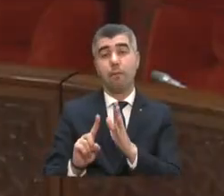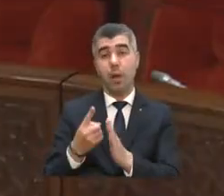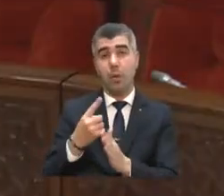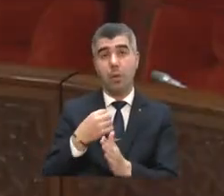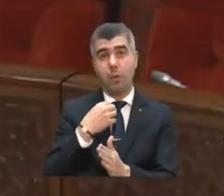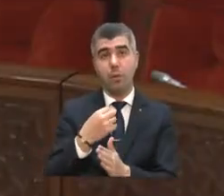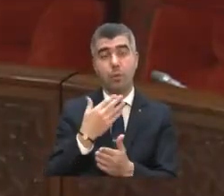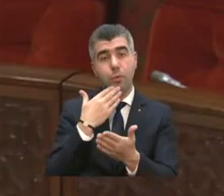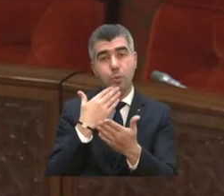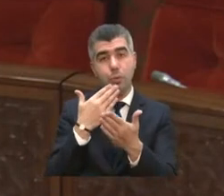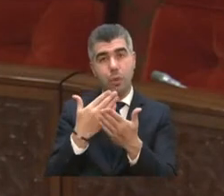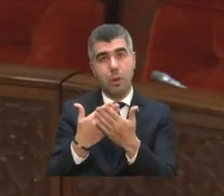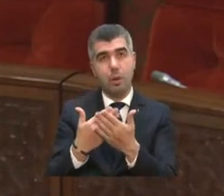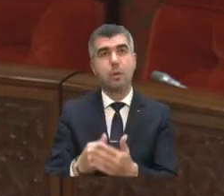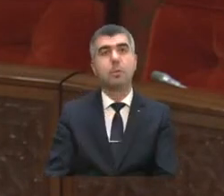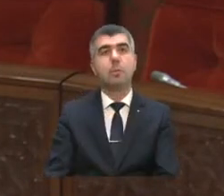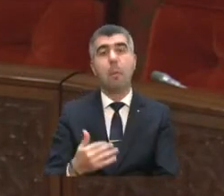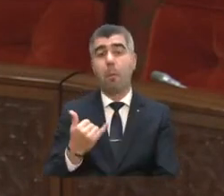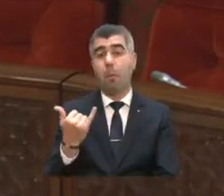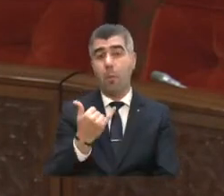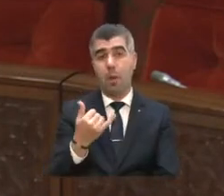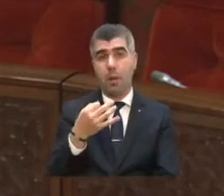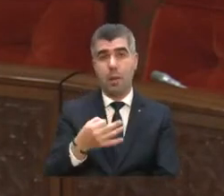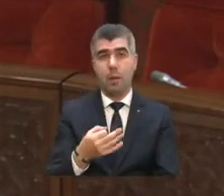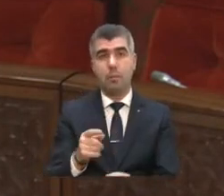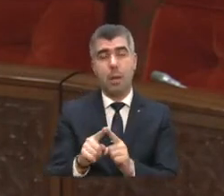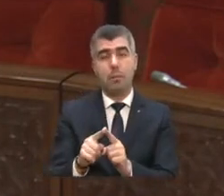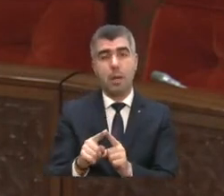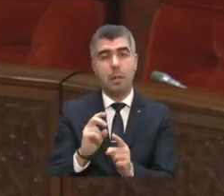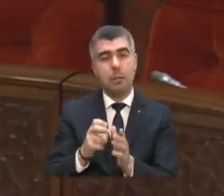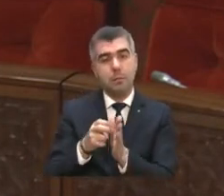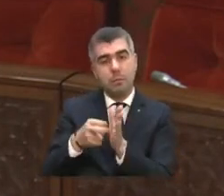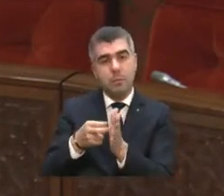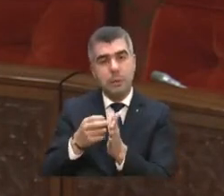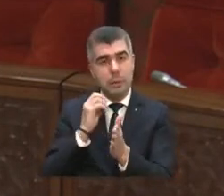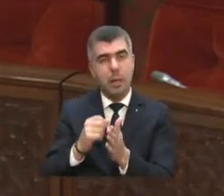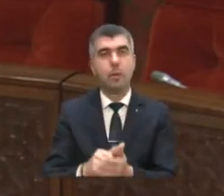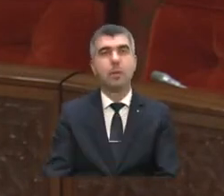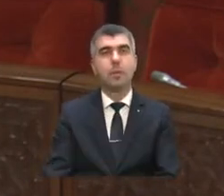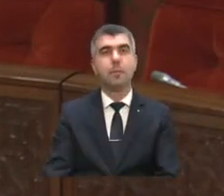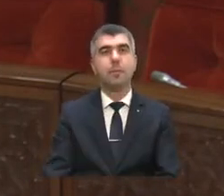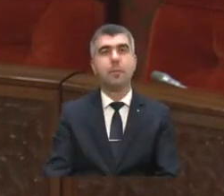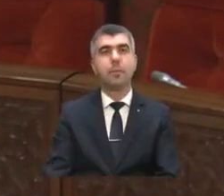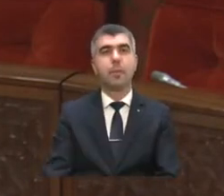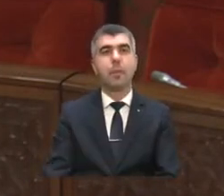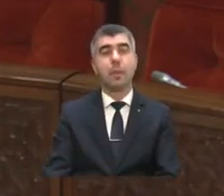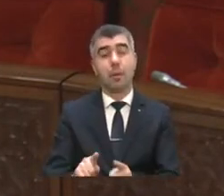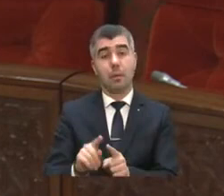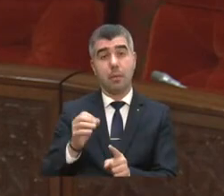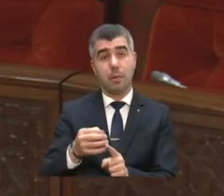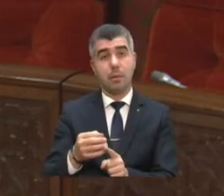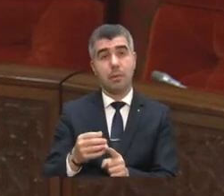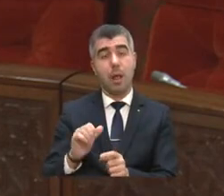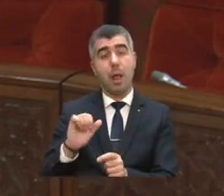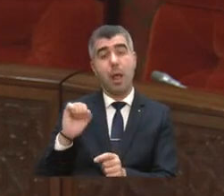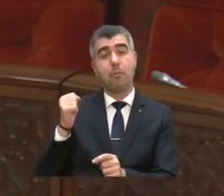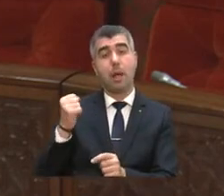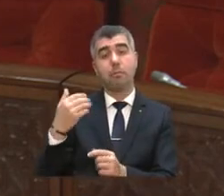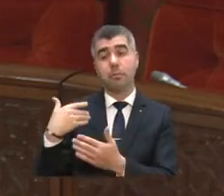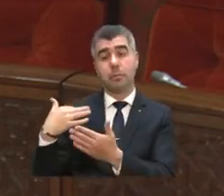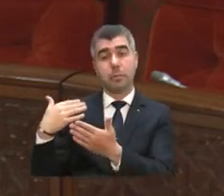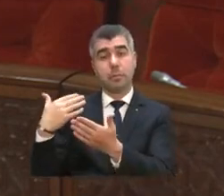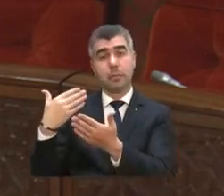السيد النائب المحترم على الاهتمام الذي تولونه لقطاع النقل، ولقد حظي هذا القطاع منذ سنوات عديدة